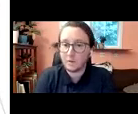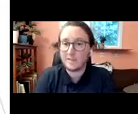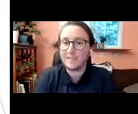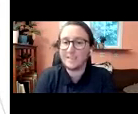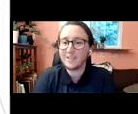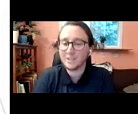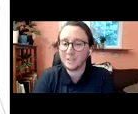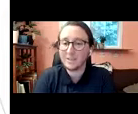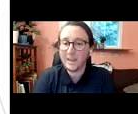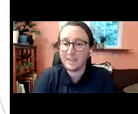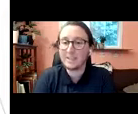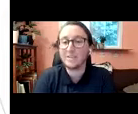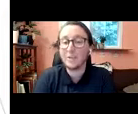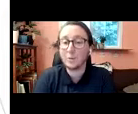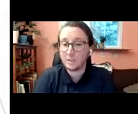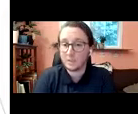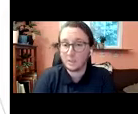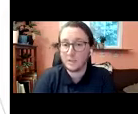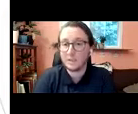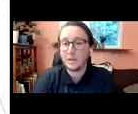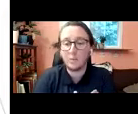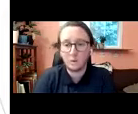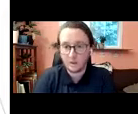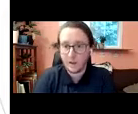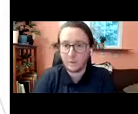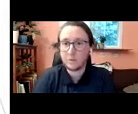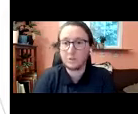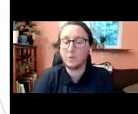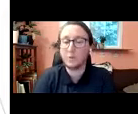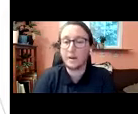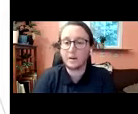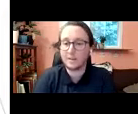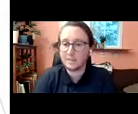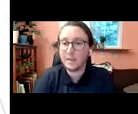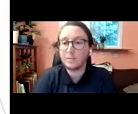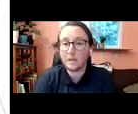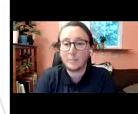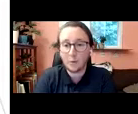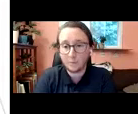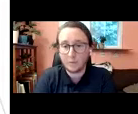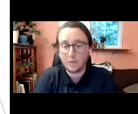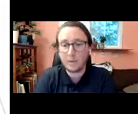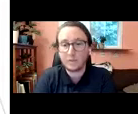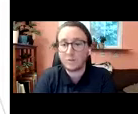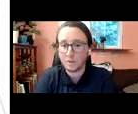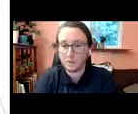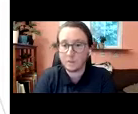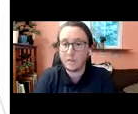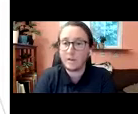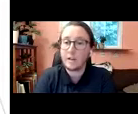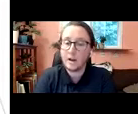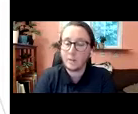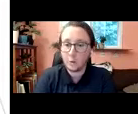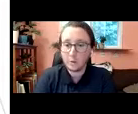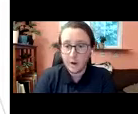aux services de santé quand il en avait besoin au Canada. Mais comme ils étaient des étudiants internationaux